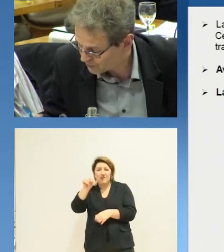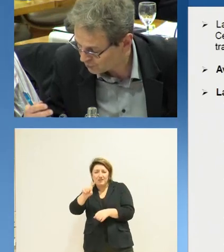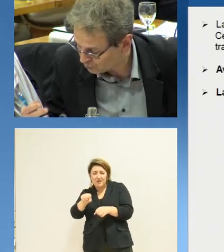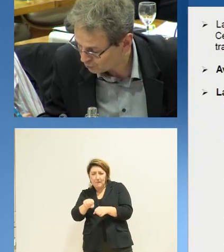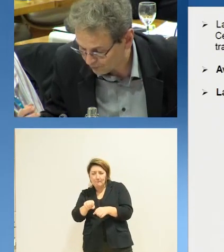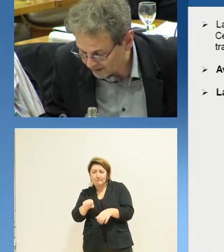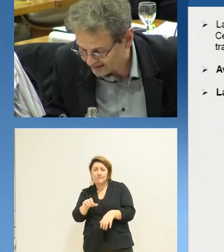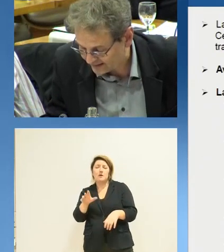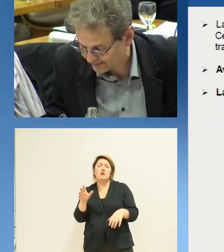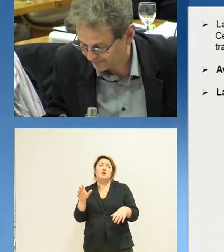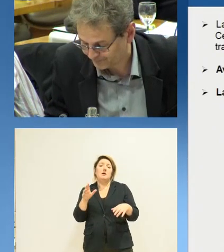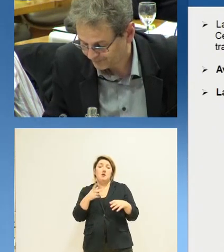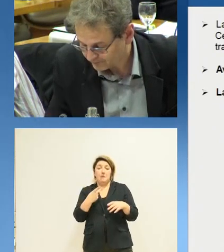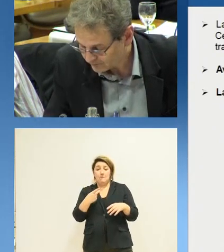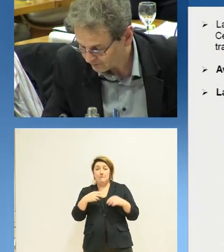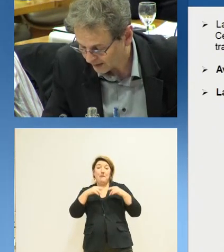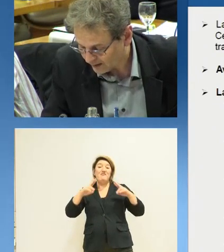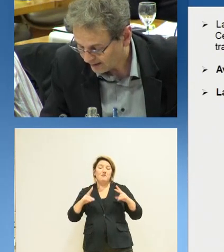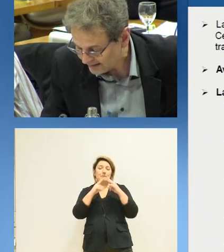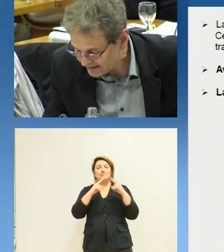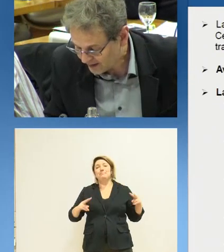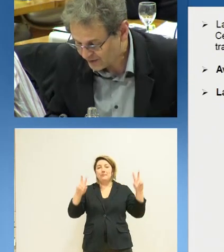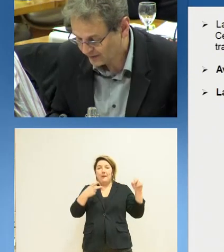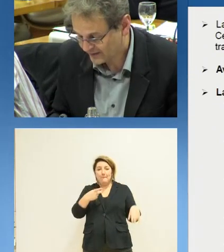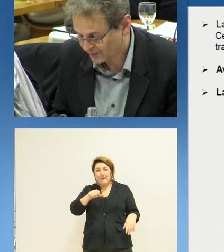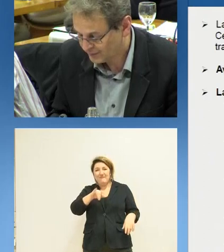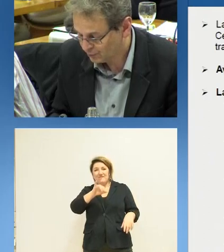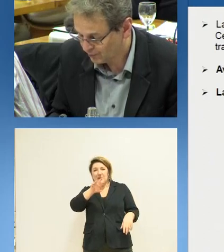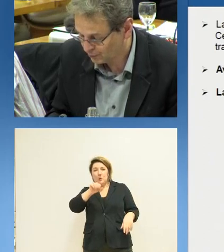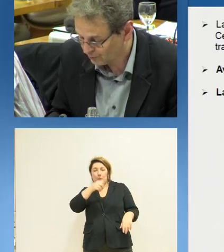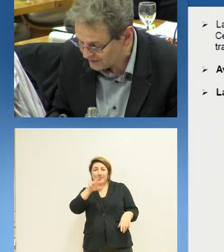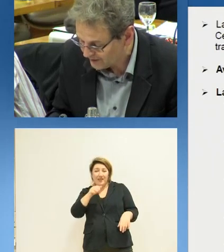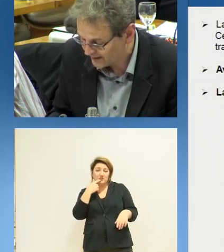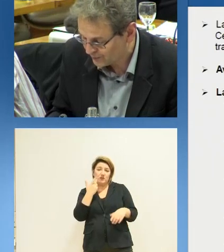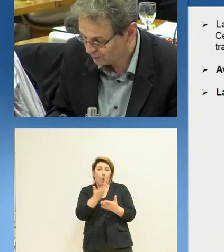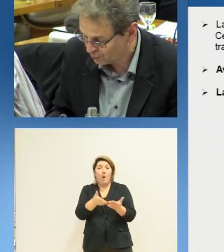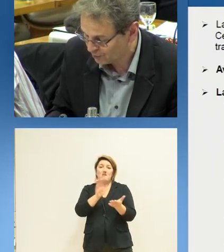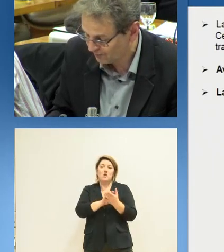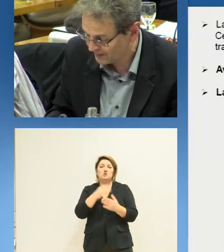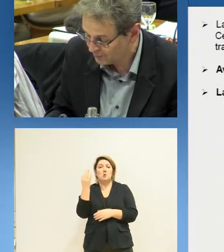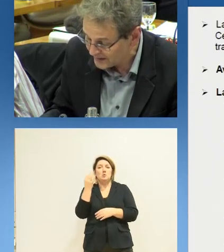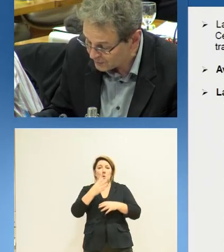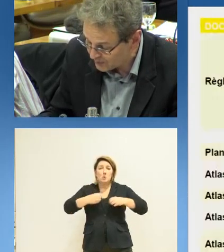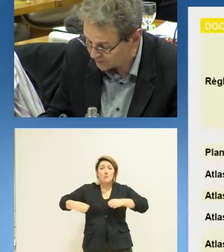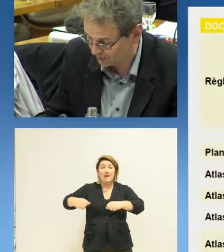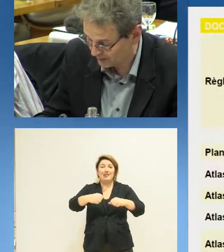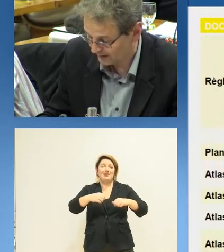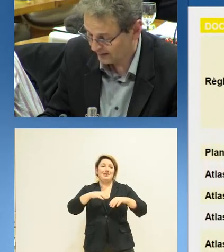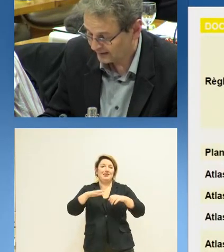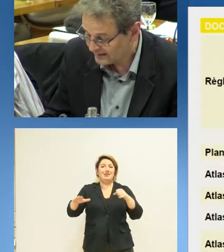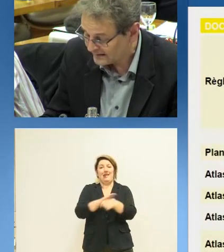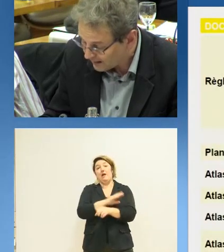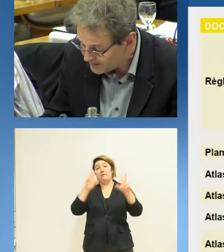renforce le taux de pleine terre la délibération est assorti de demandes de modifications du document paix lui qui a dû être